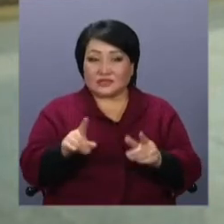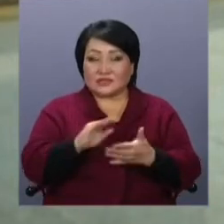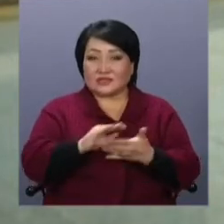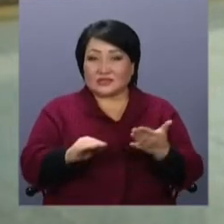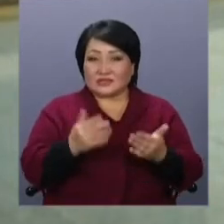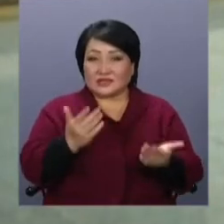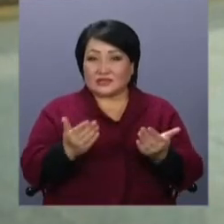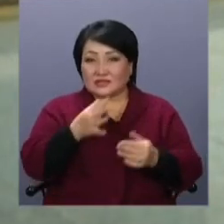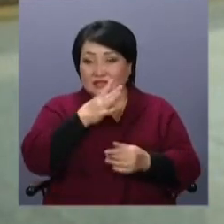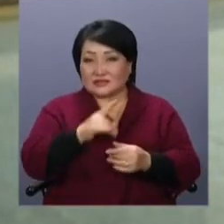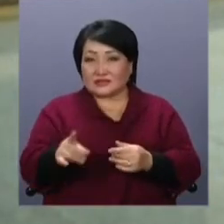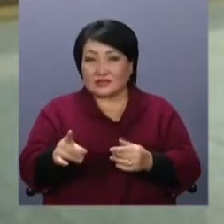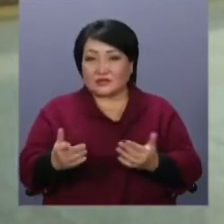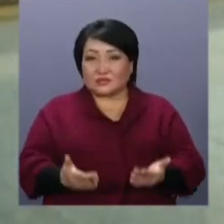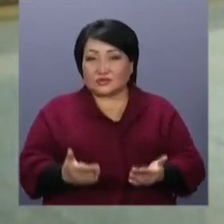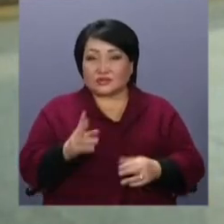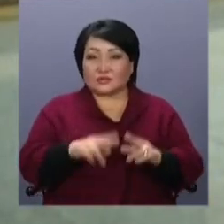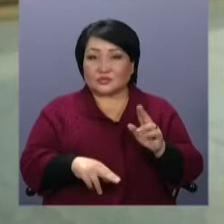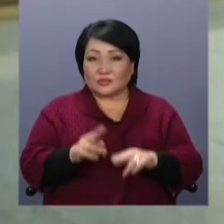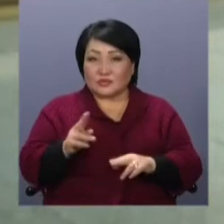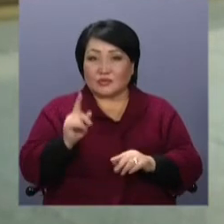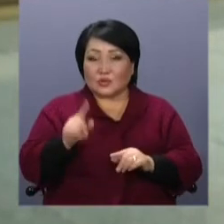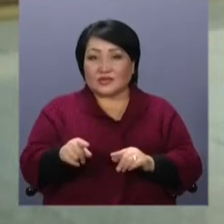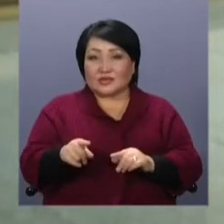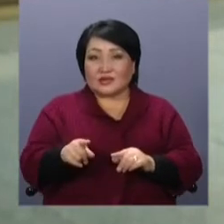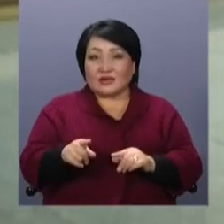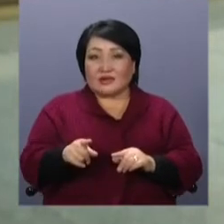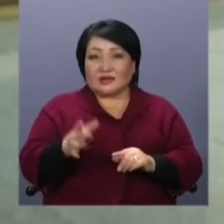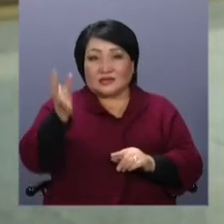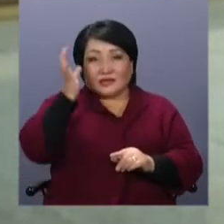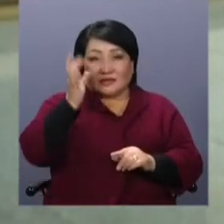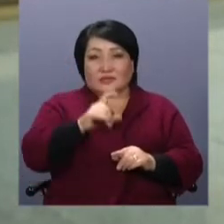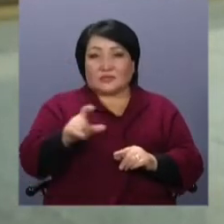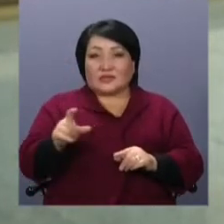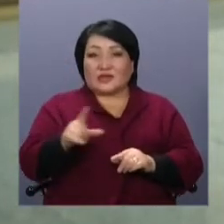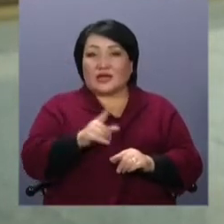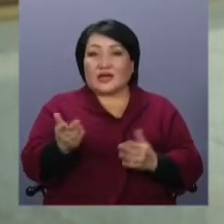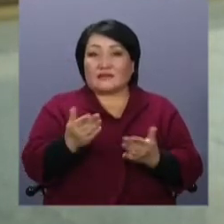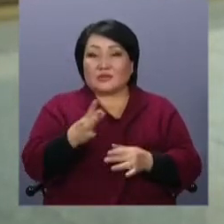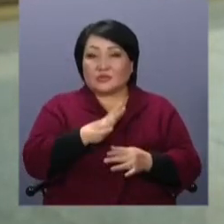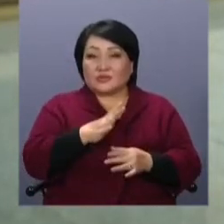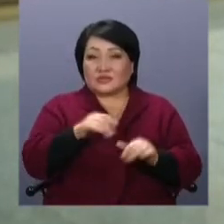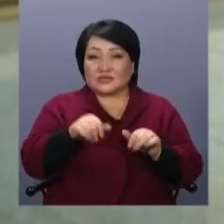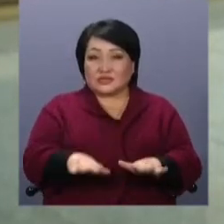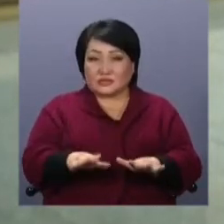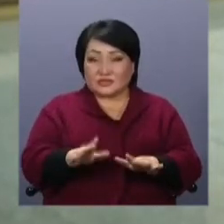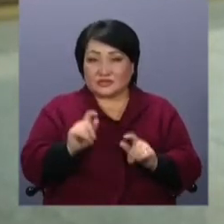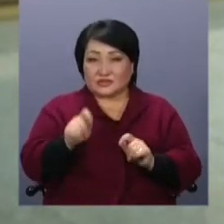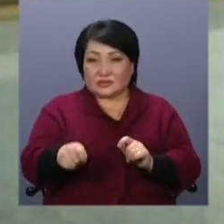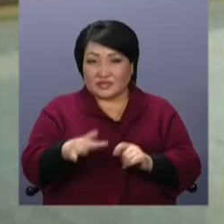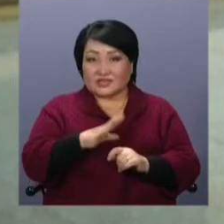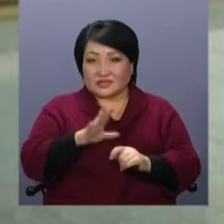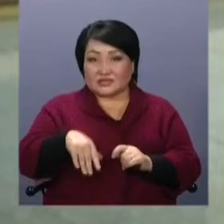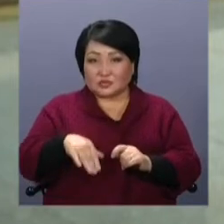қазіргі таңда ғылыми зерттеу жұмыстары жүргізіліп жатыр. Биыл оның ғалымдарымыз қандай болу керектігін теорияның шешімін шығарып бергеннен кейін ол жерде ендігі жылдан